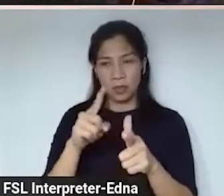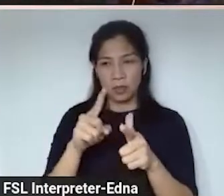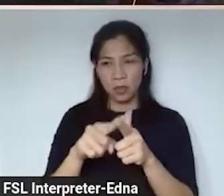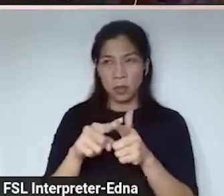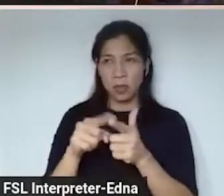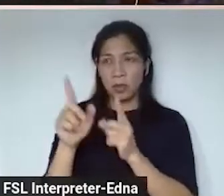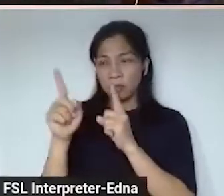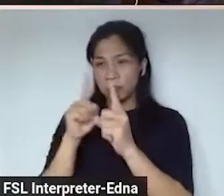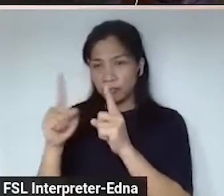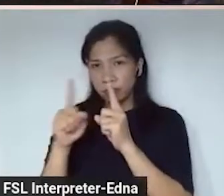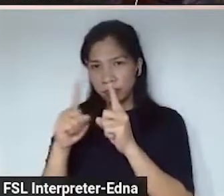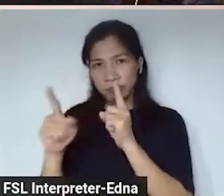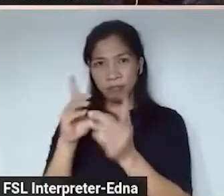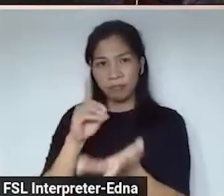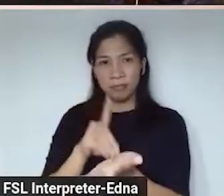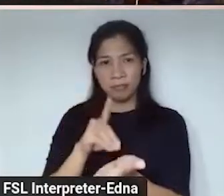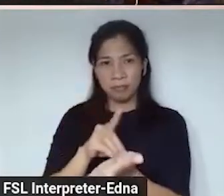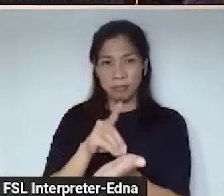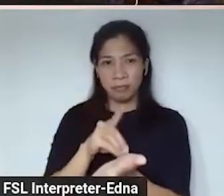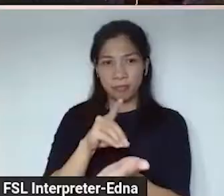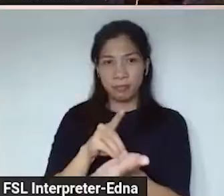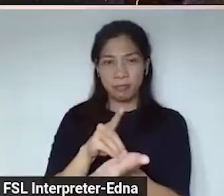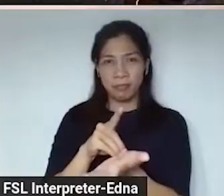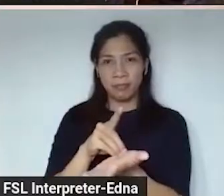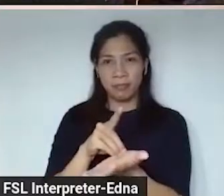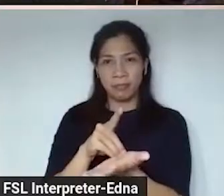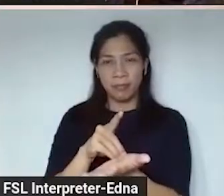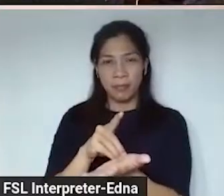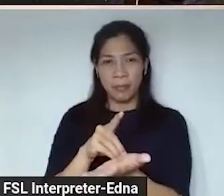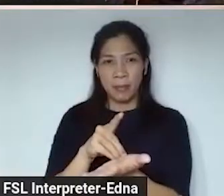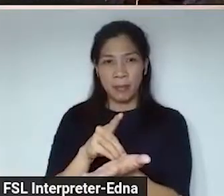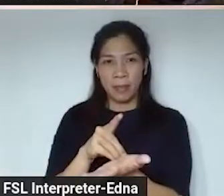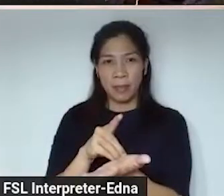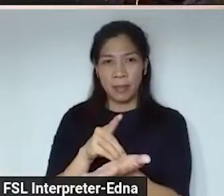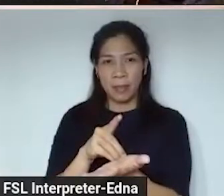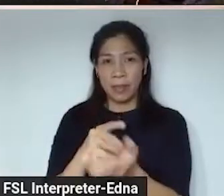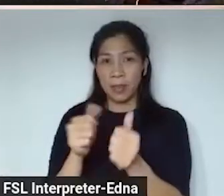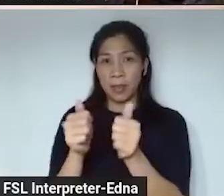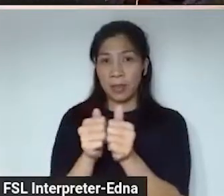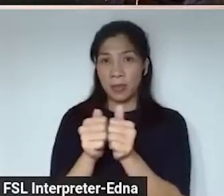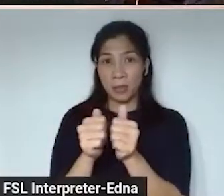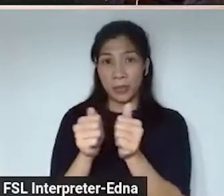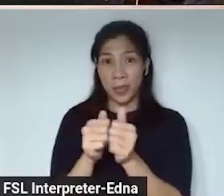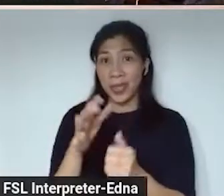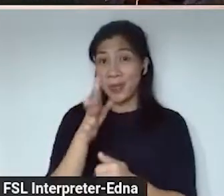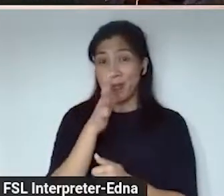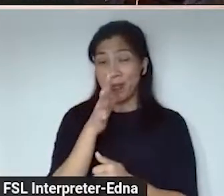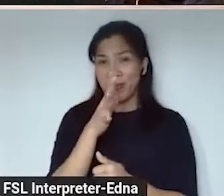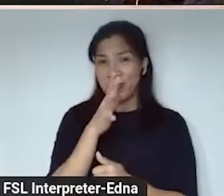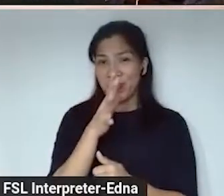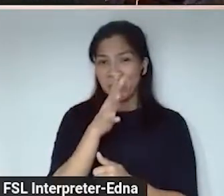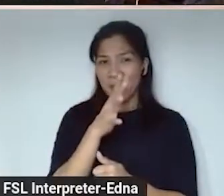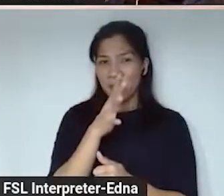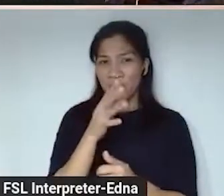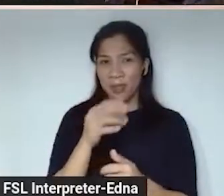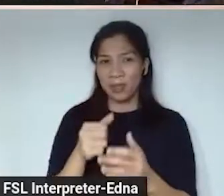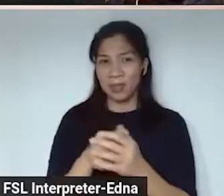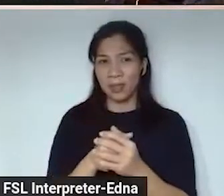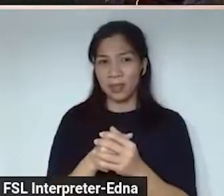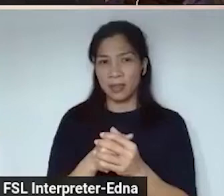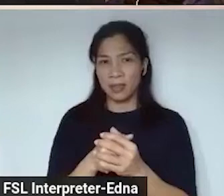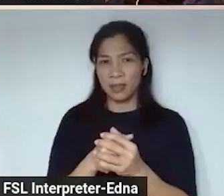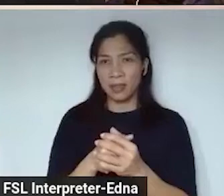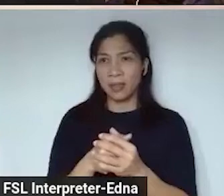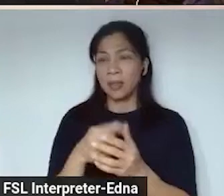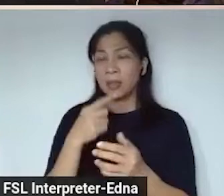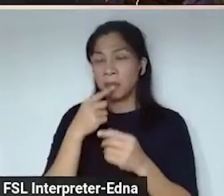yung natulungin sa akin, kasama ko kasi noon yung mother ko. Ang sabi niya, Mrs., ang anak